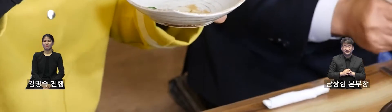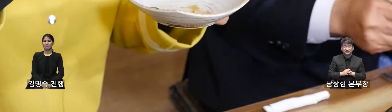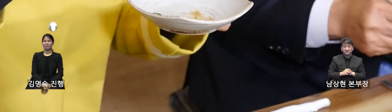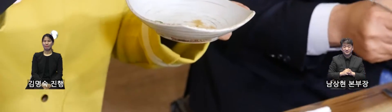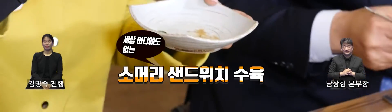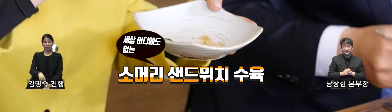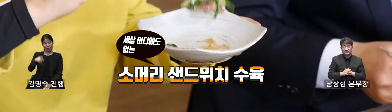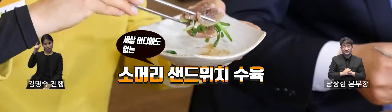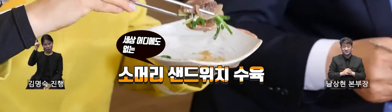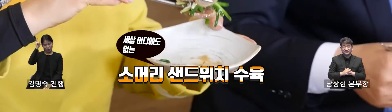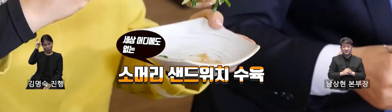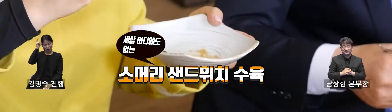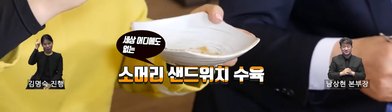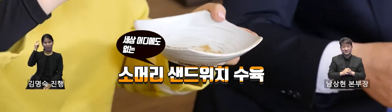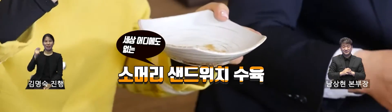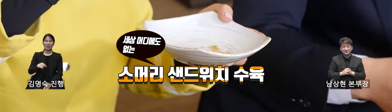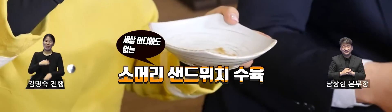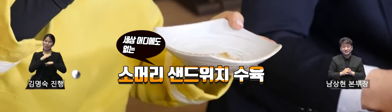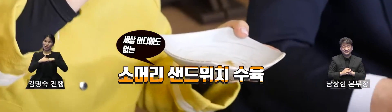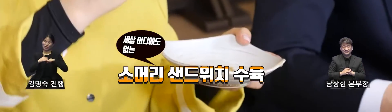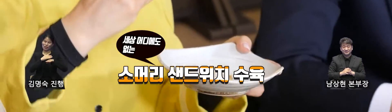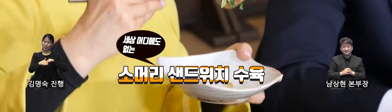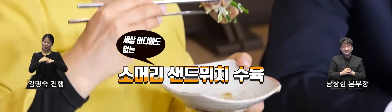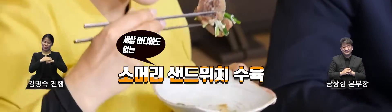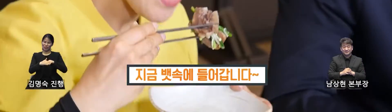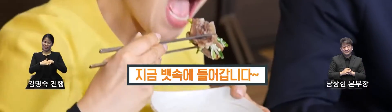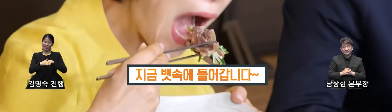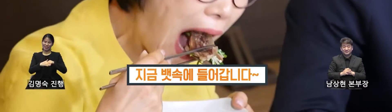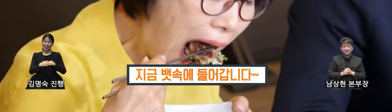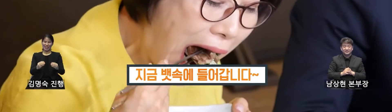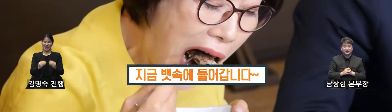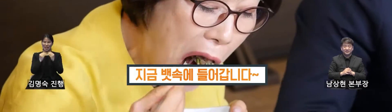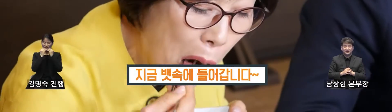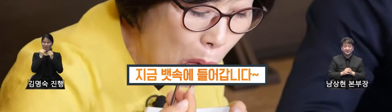자, 소머리 수육 샌드위치입니다.